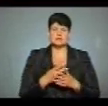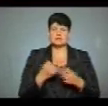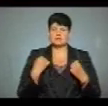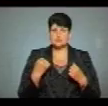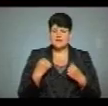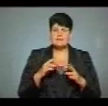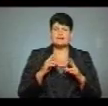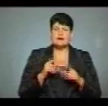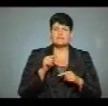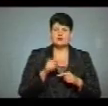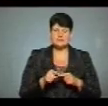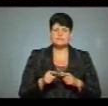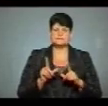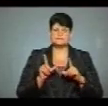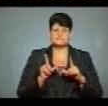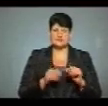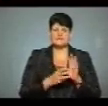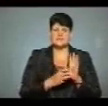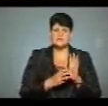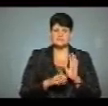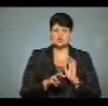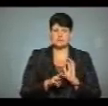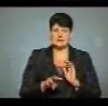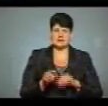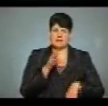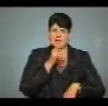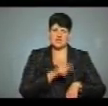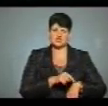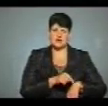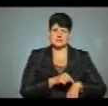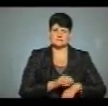бачите, як вони долали дистанцію 800 метрів на час.